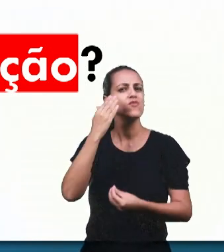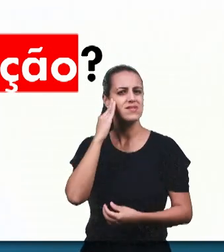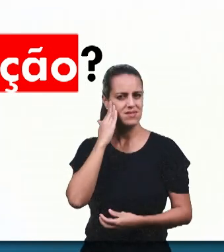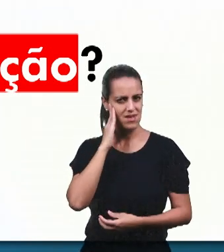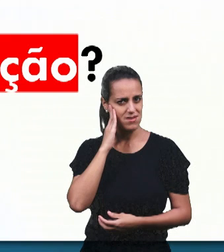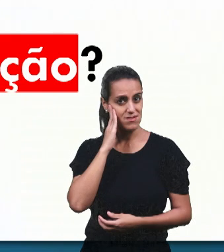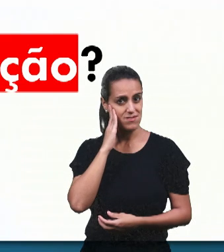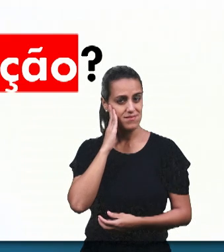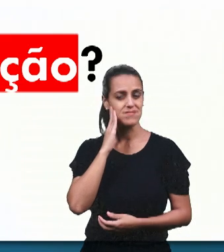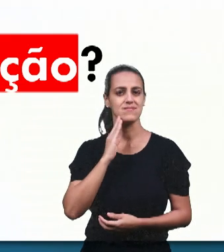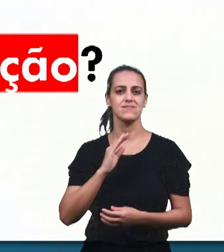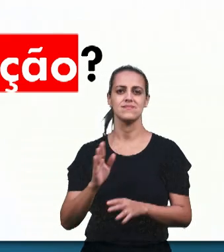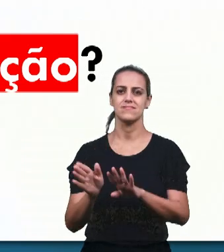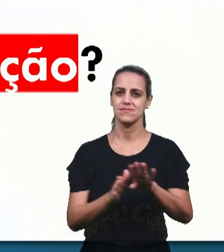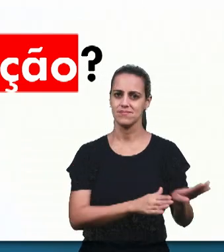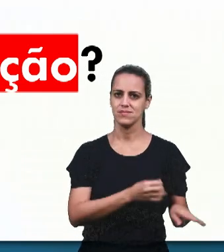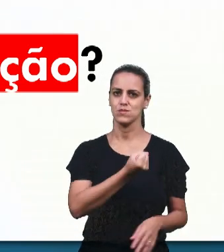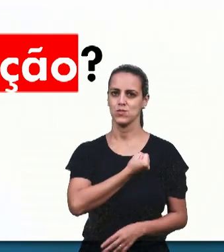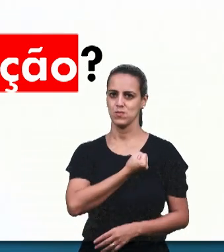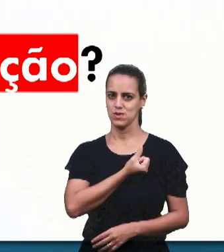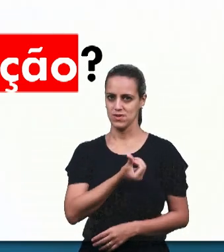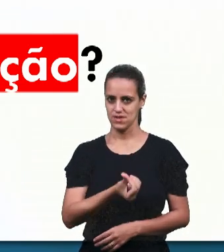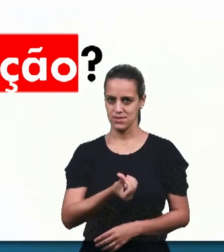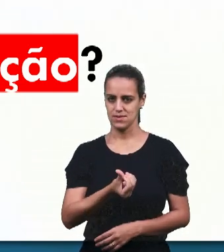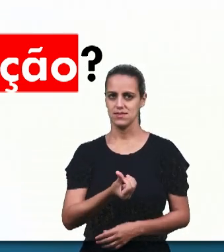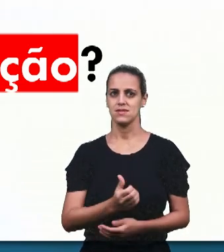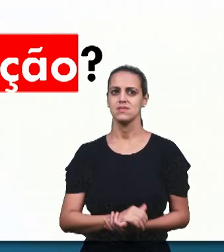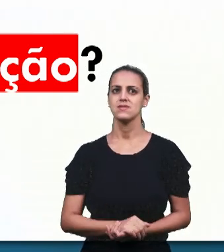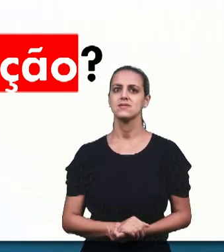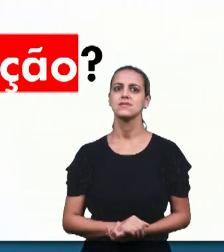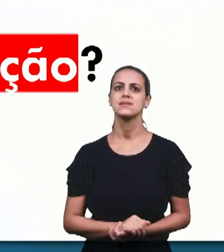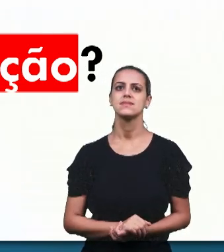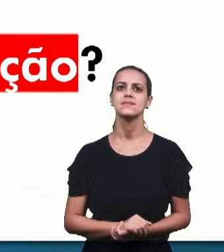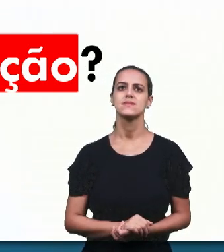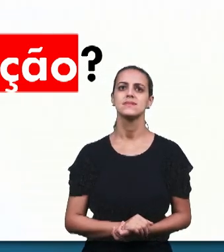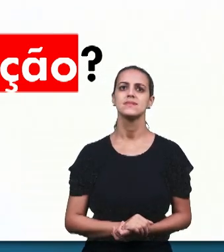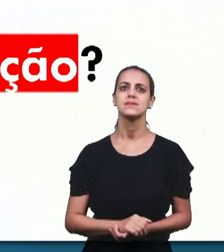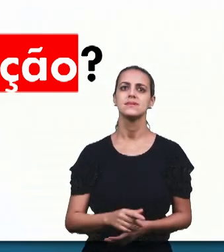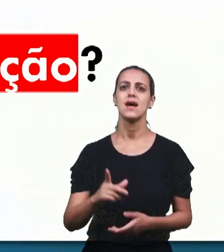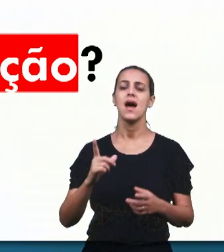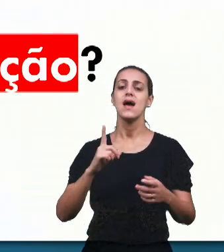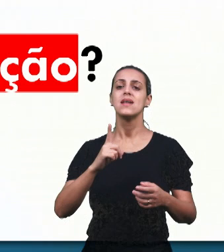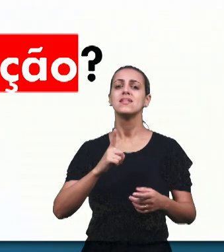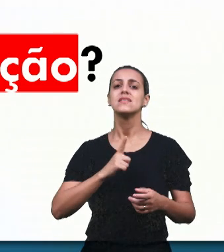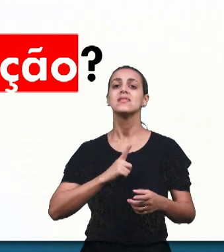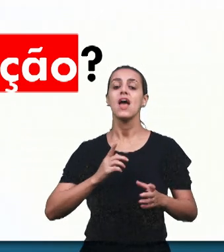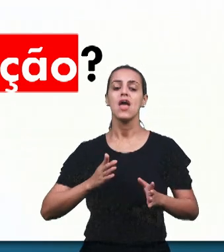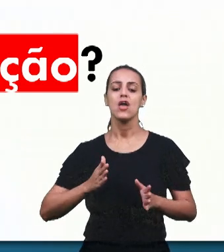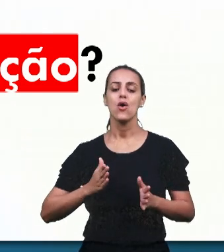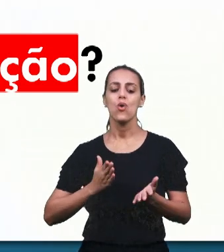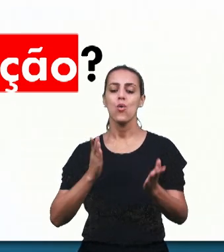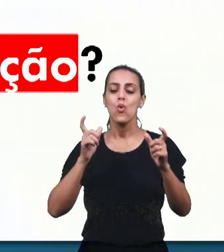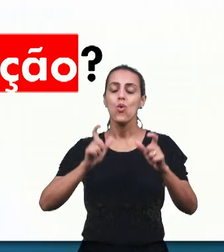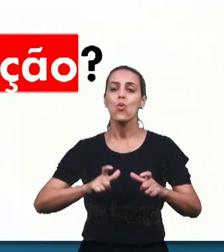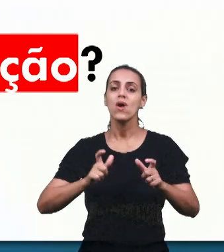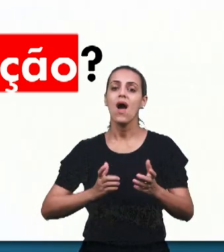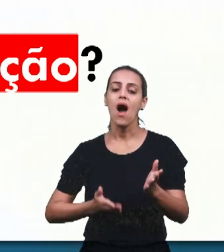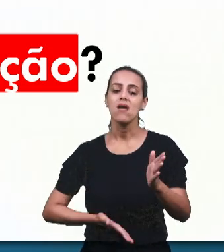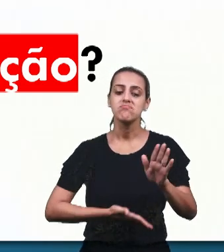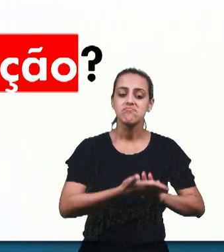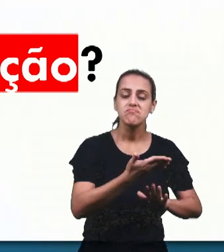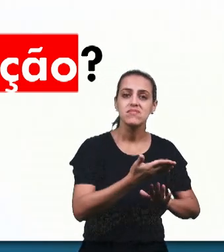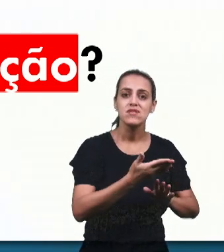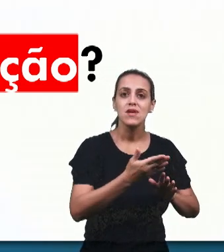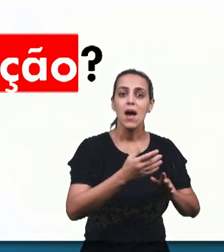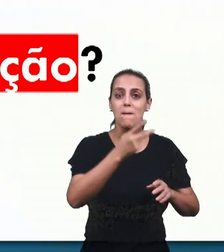La sixième question. Existe-t-il une sortie pour ceux qui ne sont pas attentifs au